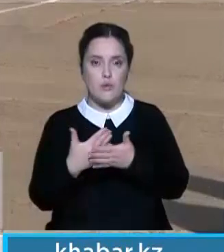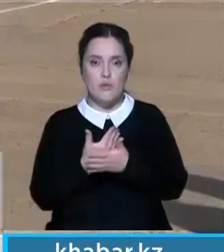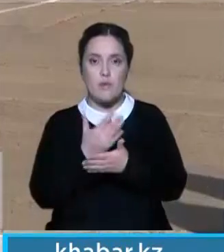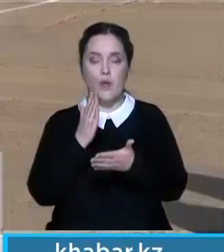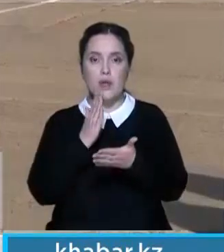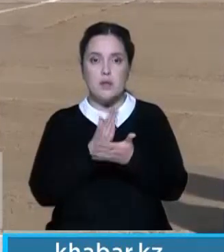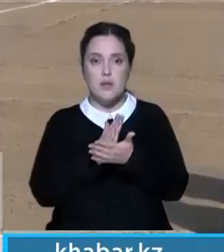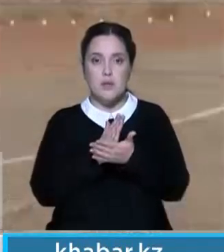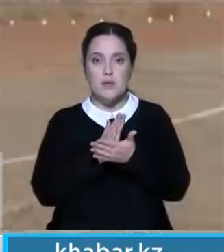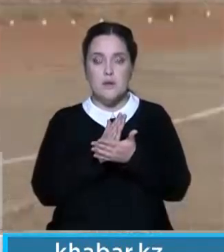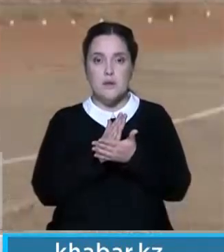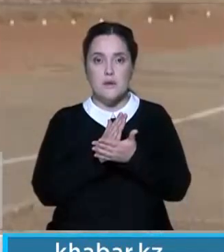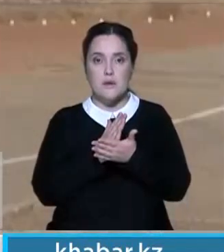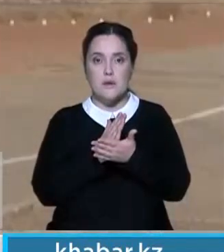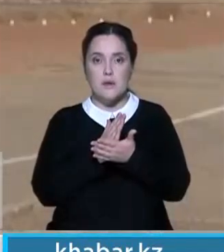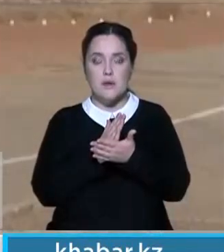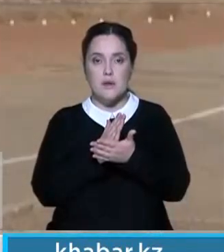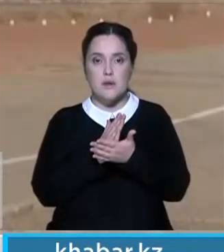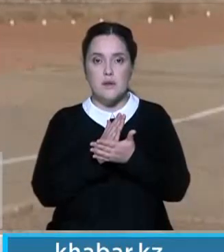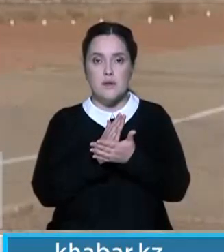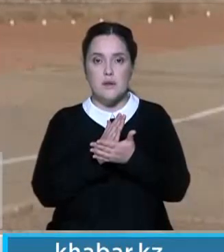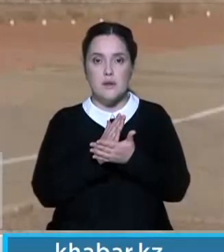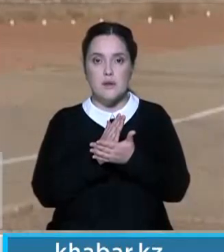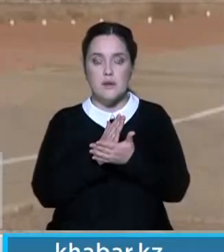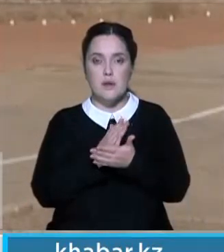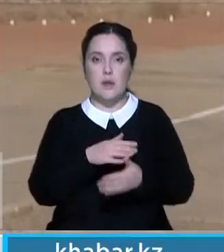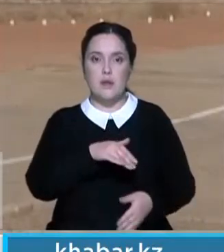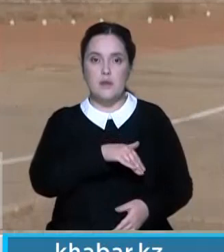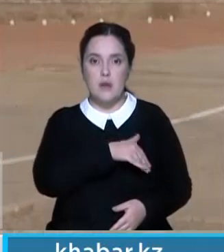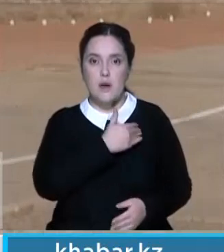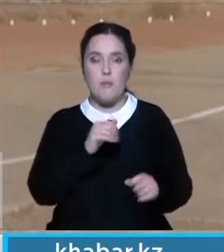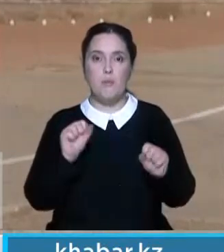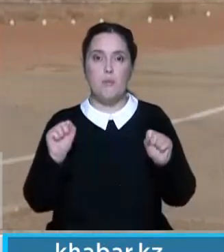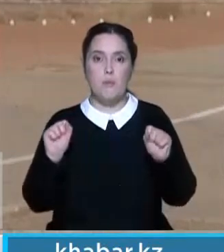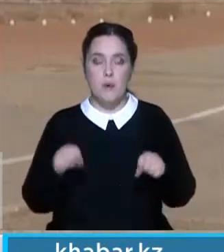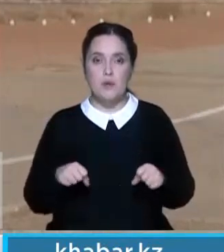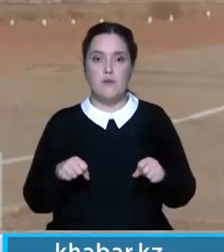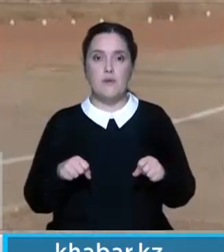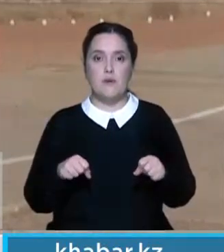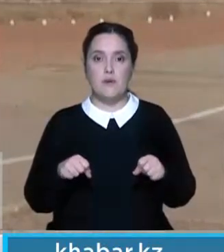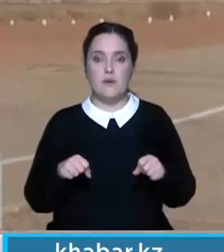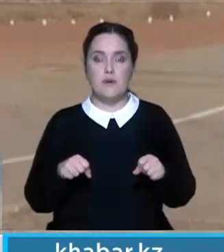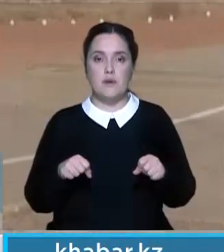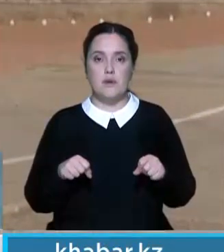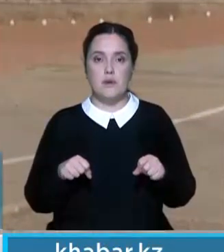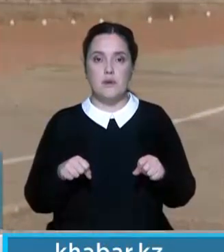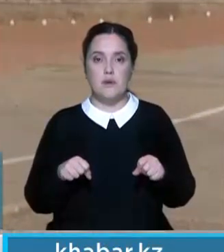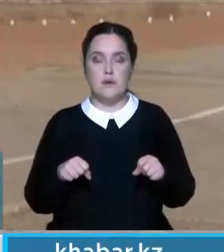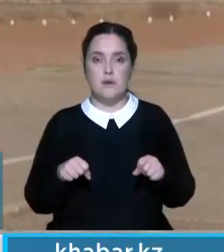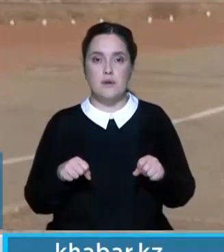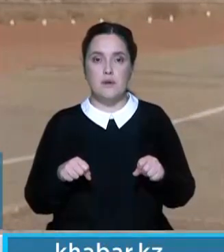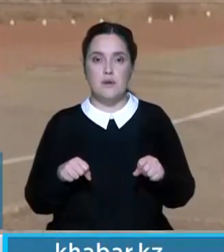на новую элементную базу, полностью новая радиоэлектронная аппаратура, которая позволит десятки лет эксплуатировать его